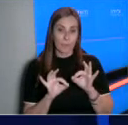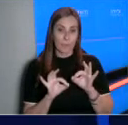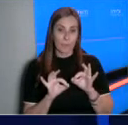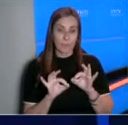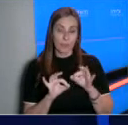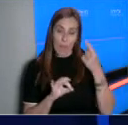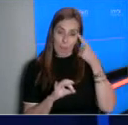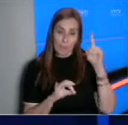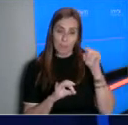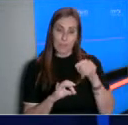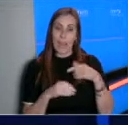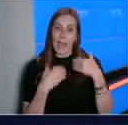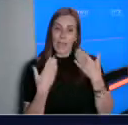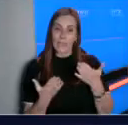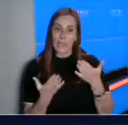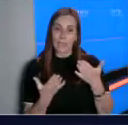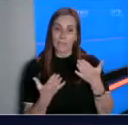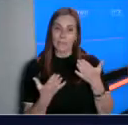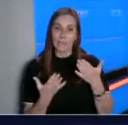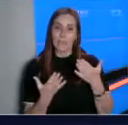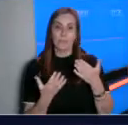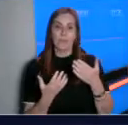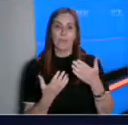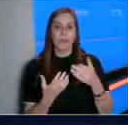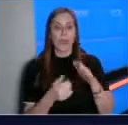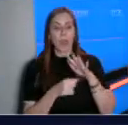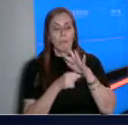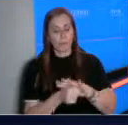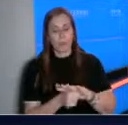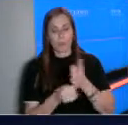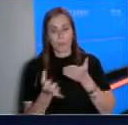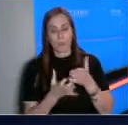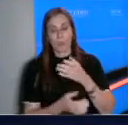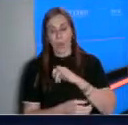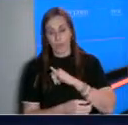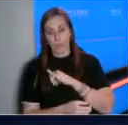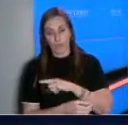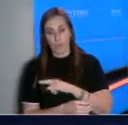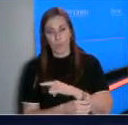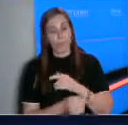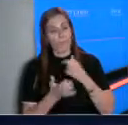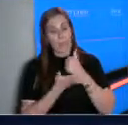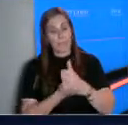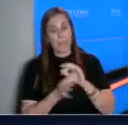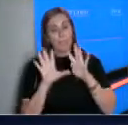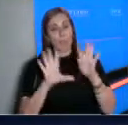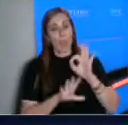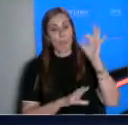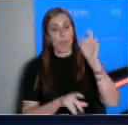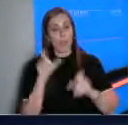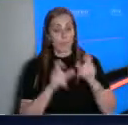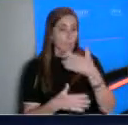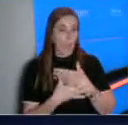של המיזם, זה לתת איזושהי קונטרה לאותם לוביסטים שמשרתים את בעלי ההון, ולייצג בעצם את